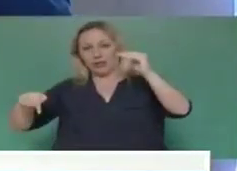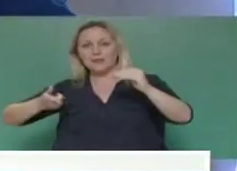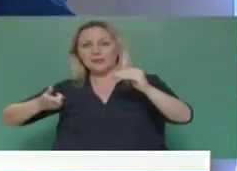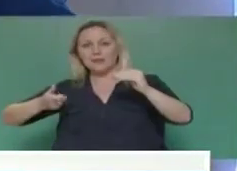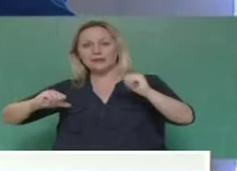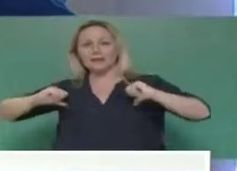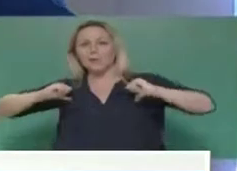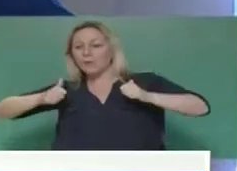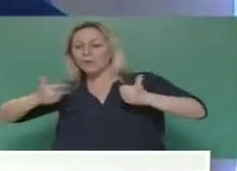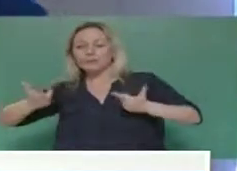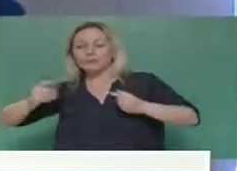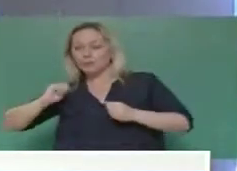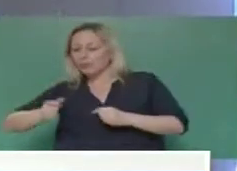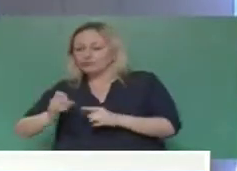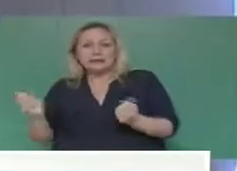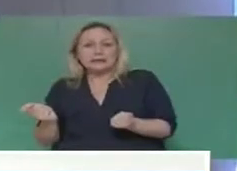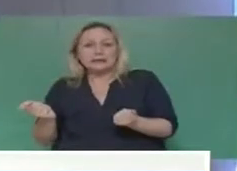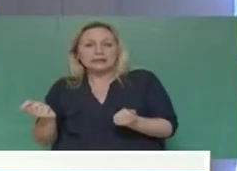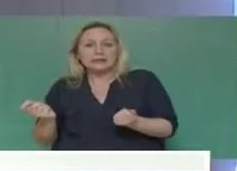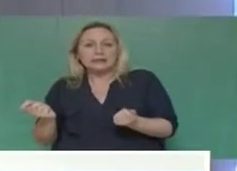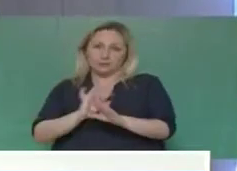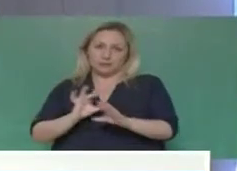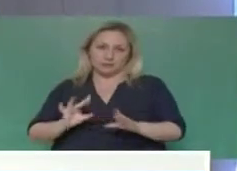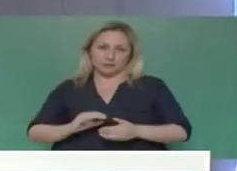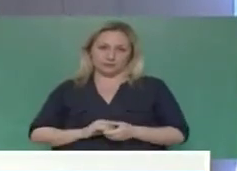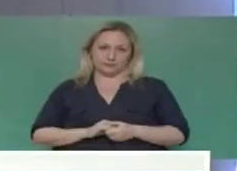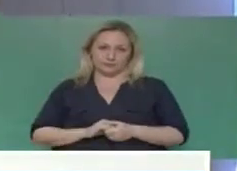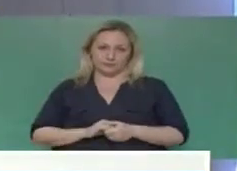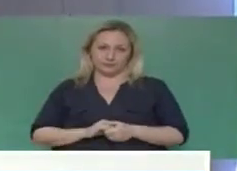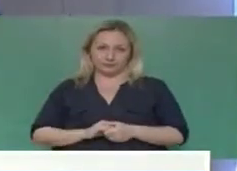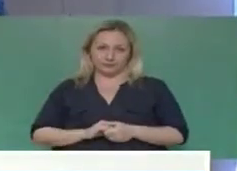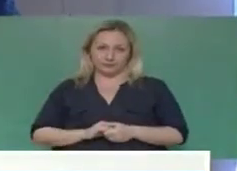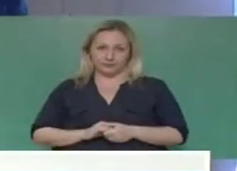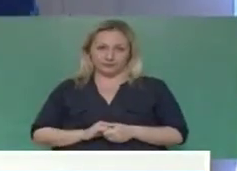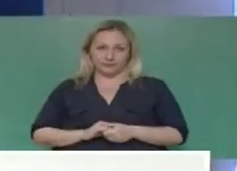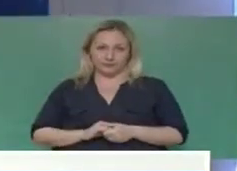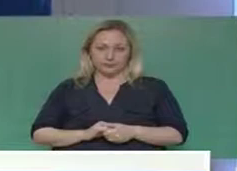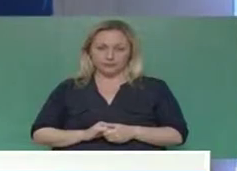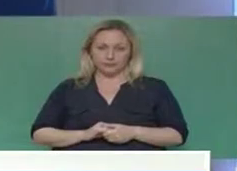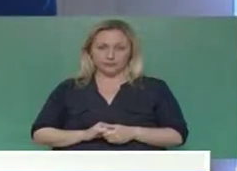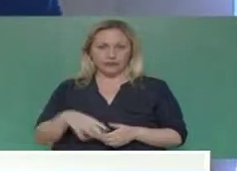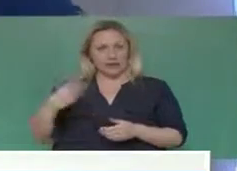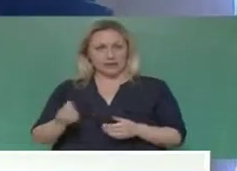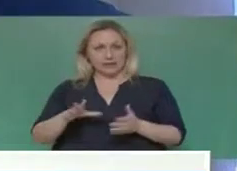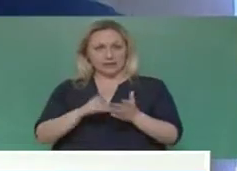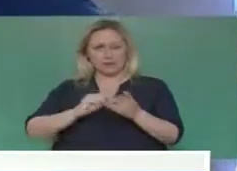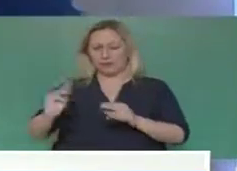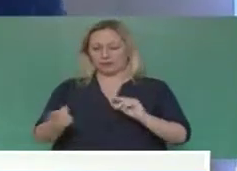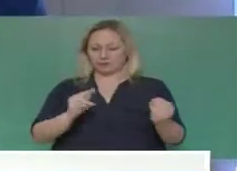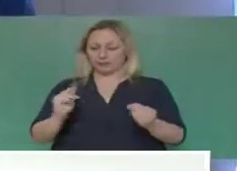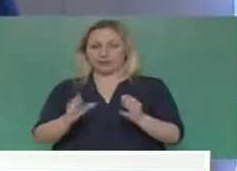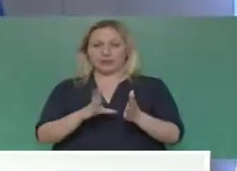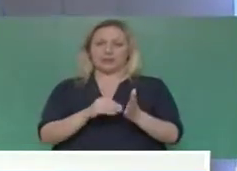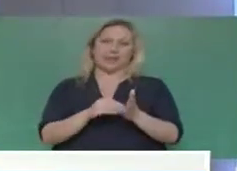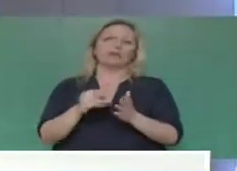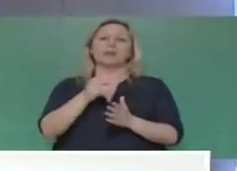αυτοτέλειας της αυτοδιοίκησης. Βλέπει λοιπόν, τέτοια παραδείγματα έχουμε λίγο πολύ, βλέπει το υποκατάστημα